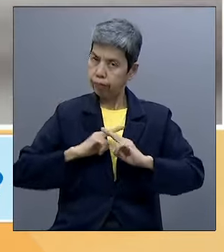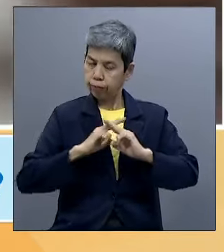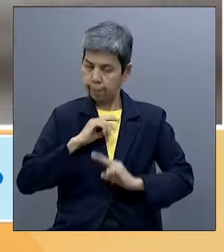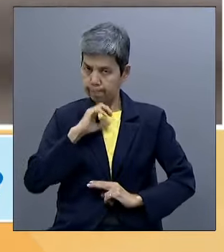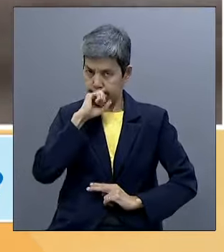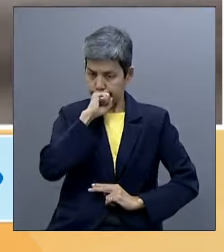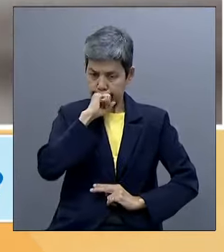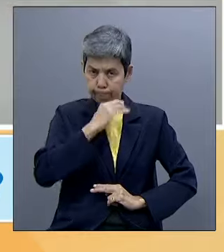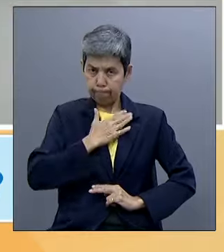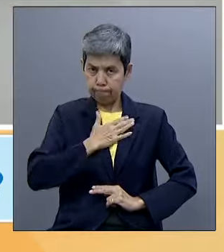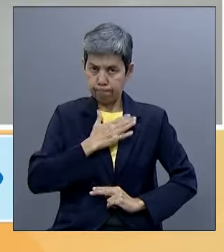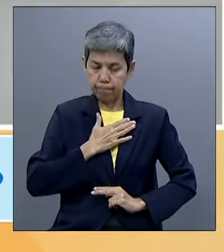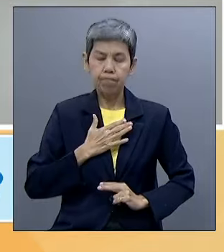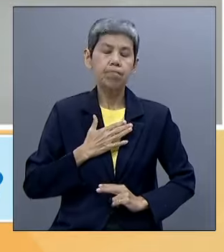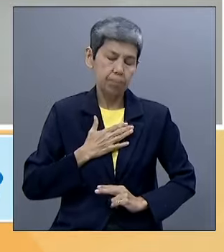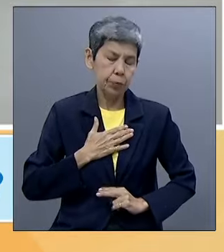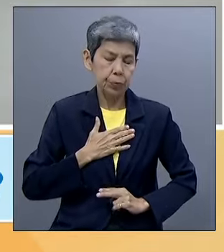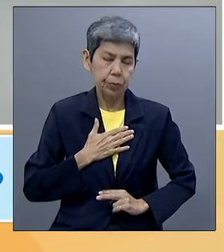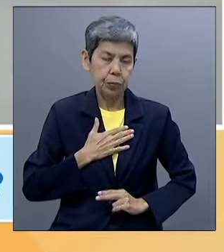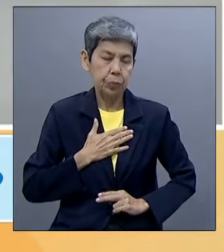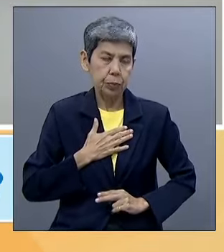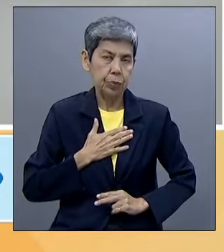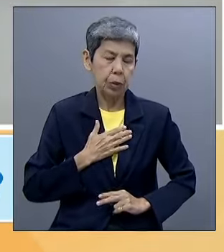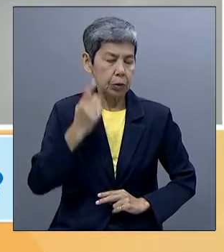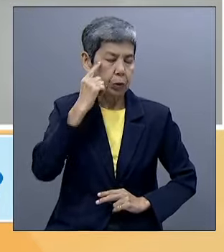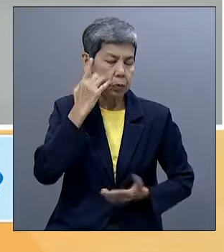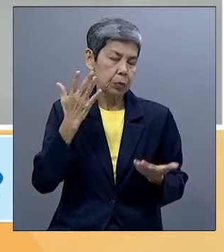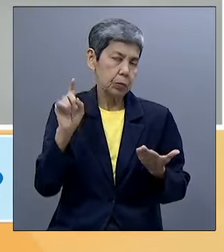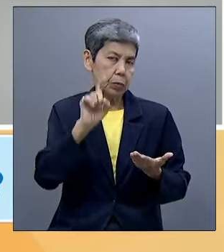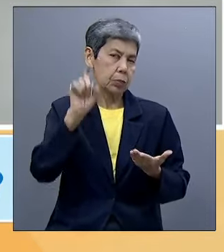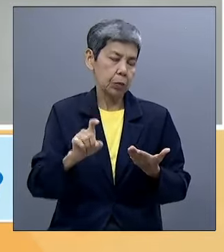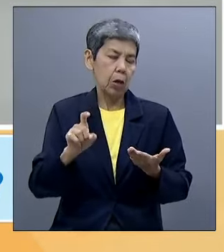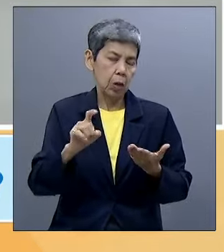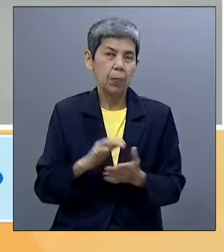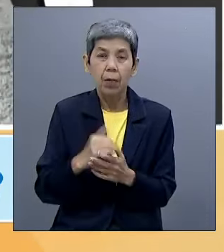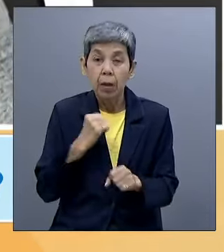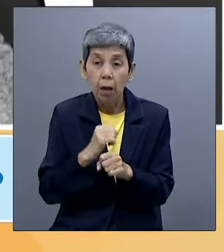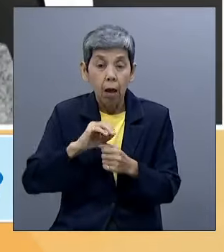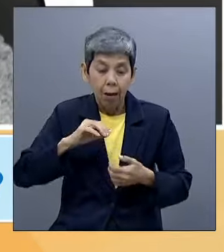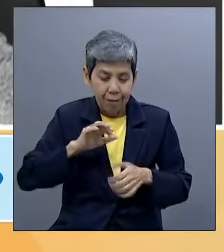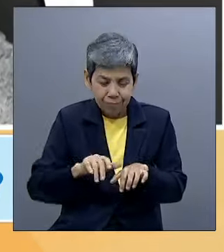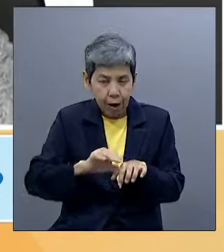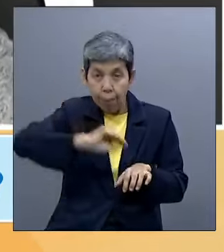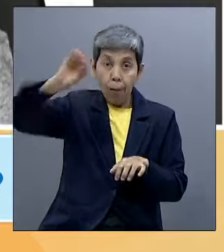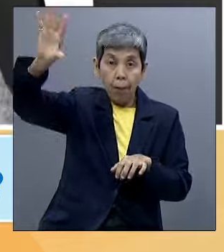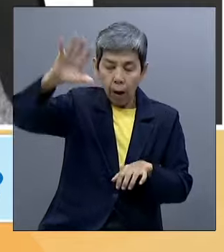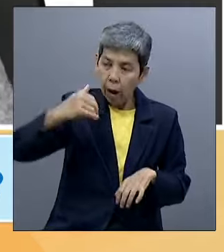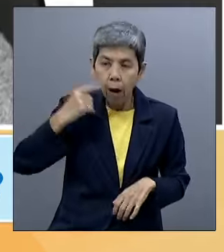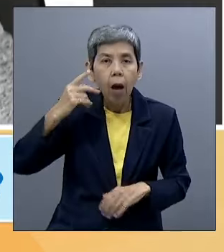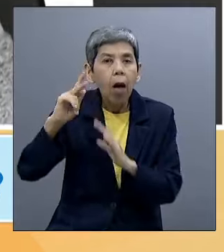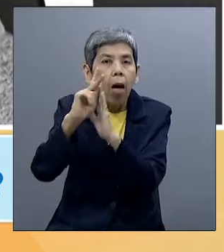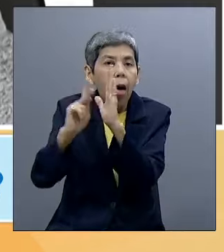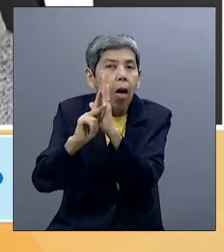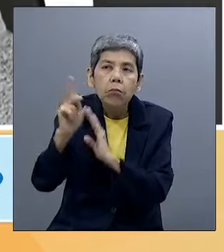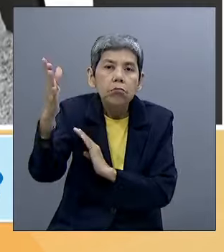ส่วนบุคคลอะไรต่างๆตรงนั้นเนี่ยนะครับก็เป็น question mark อยู่นะครับเพราะว่าอย่างที่บอกฮะเวลามันออกไปแล้วเนี่ยนอกประเทศแล้วคุณจะไปหวังบังคับใช้ก